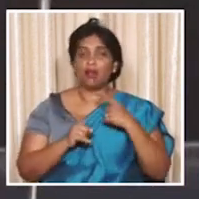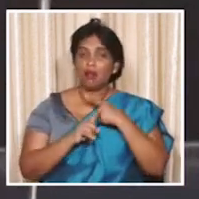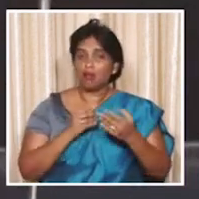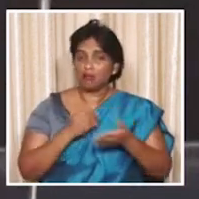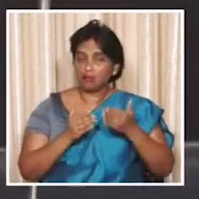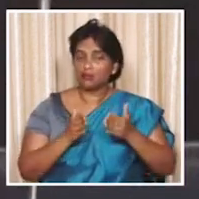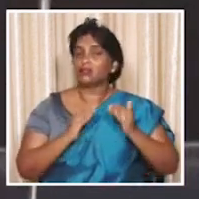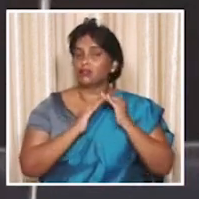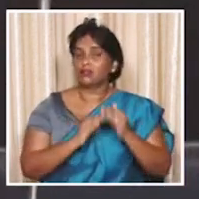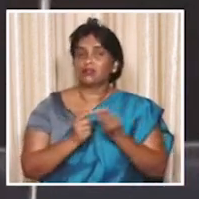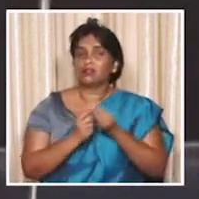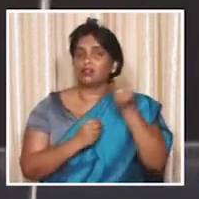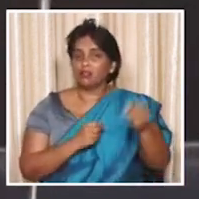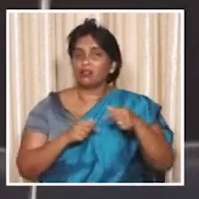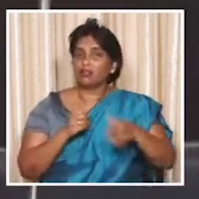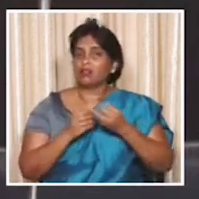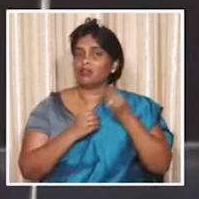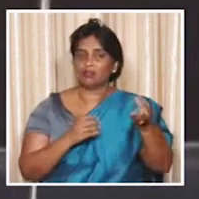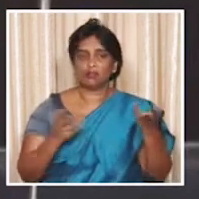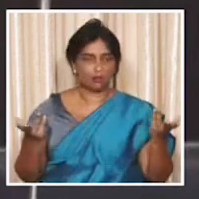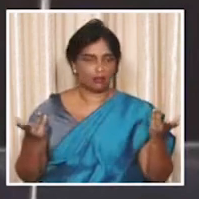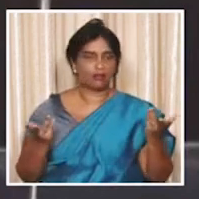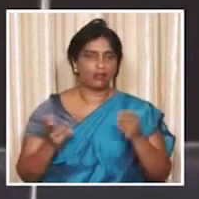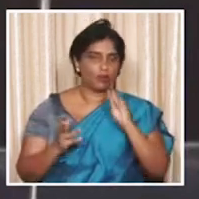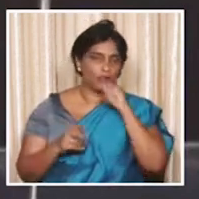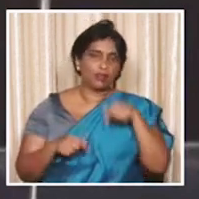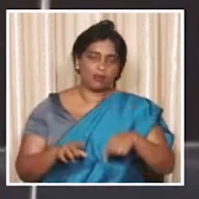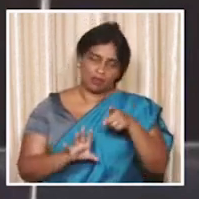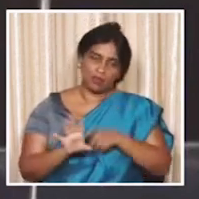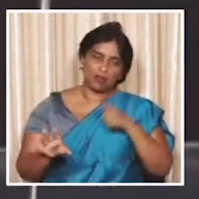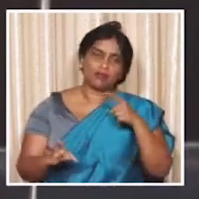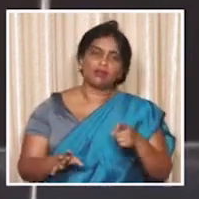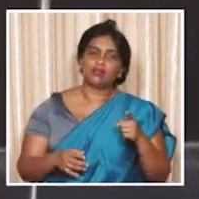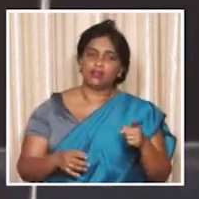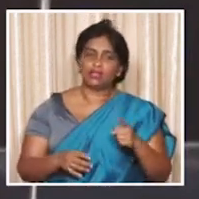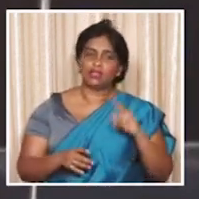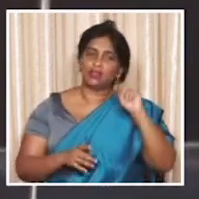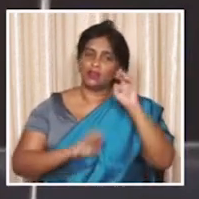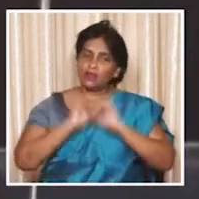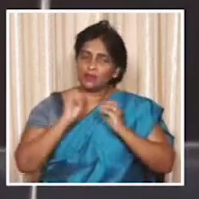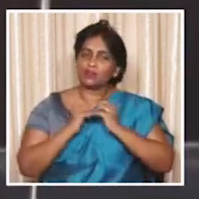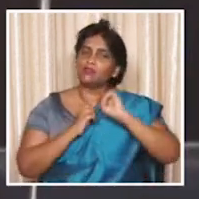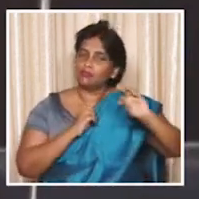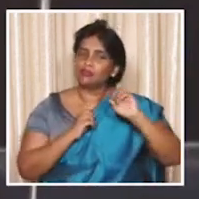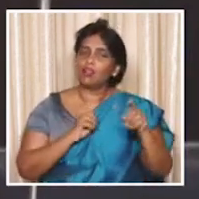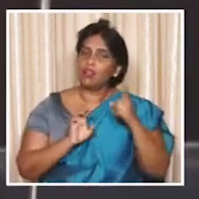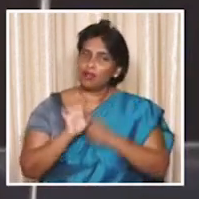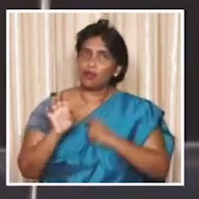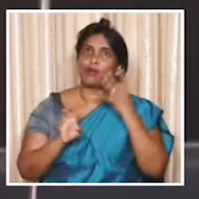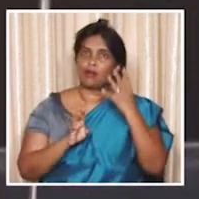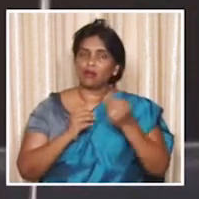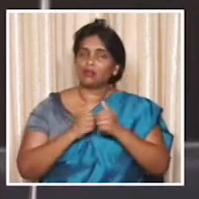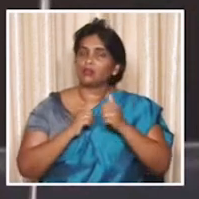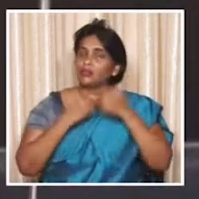භාගයට කරපු බිල්ඩින්ගෙට සතපාක් කරේ අද වෙනතුරු දීලා නැහැ. ඇට්ලීස්ට් මේ අවුරුදු හරි 120 හරි දීලා අවුරුදු 4ෙන් හරි